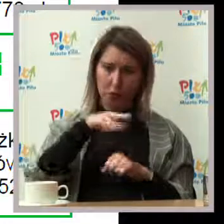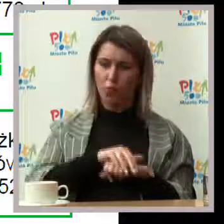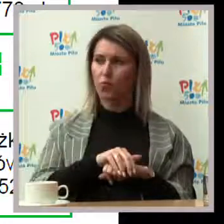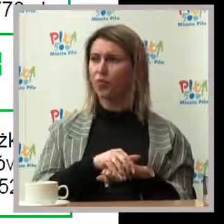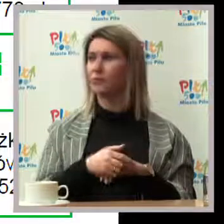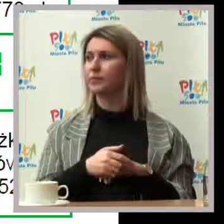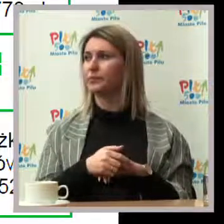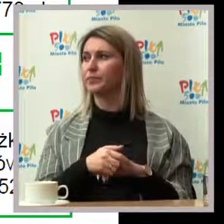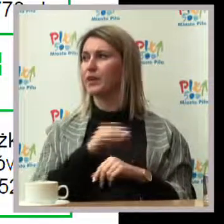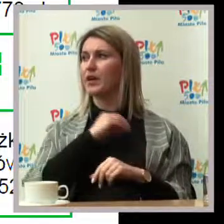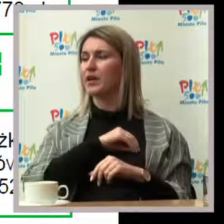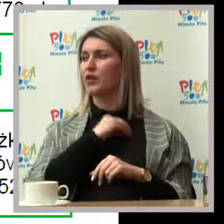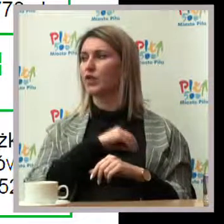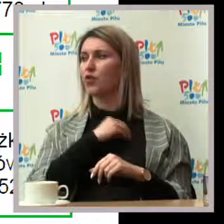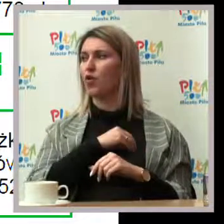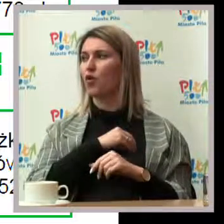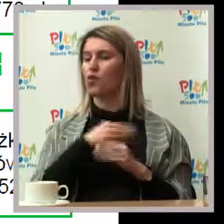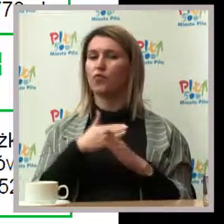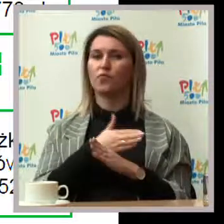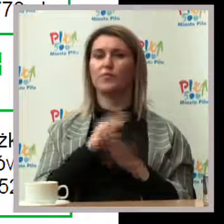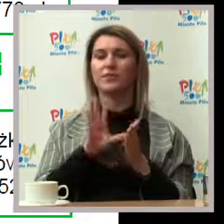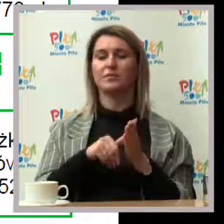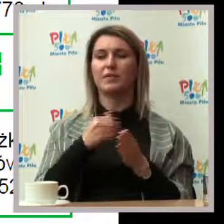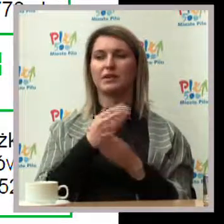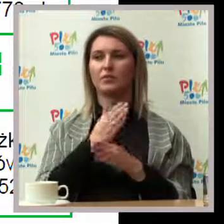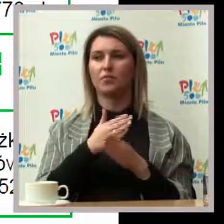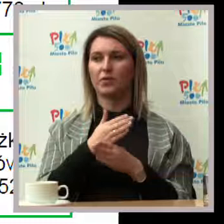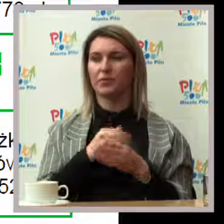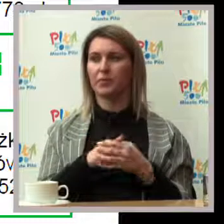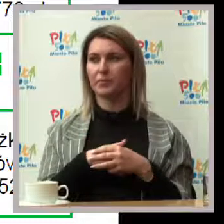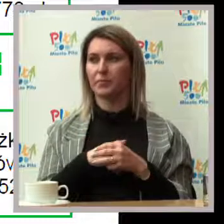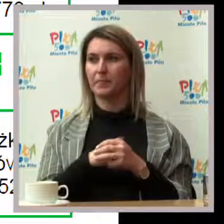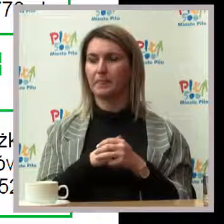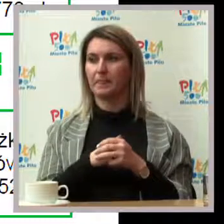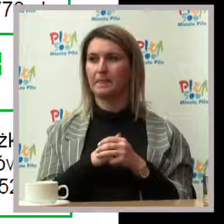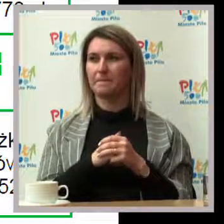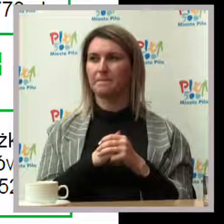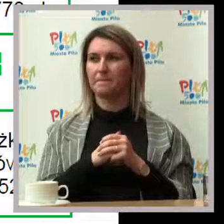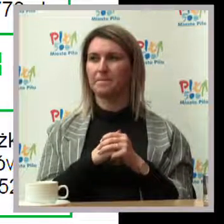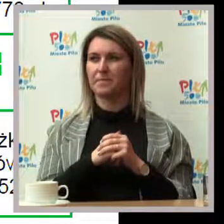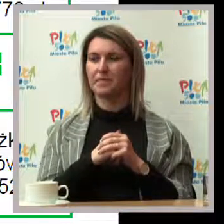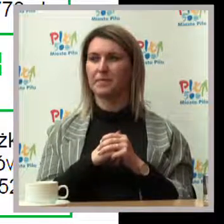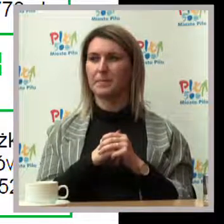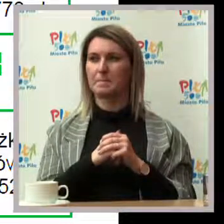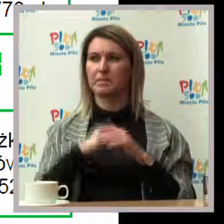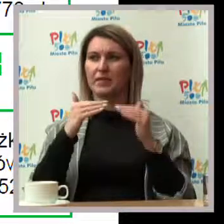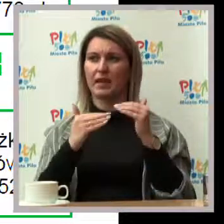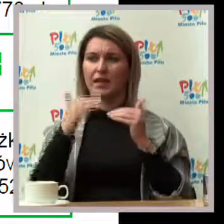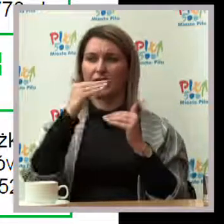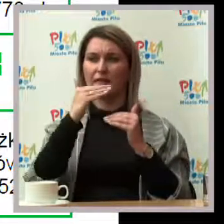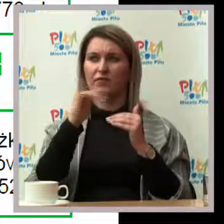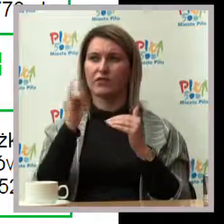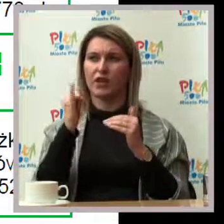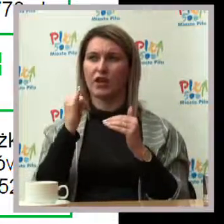dochodów wypracowywanych przez miasto, przez nasze jednostki budżetowe i przez urząd. Nadwyżka środków w ramach dochodów majątkowych